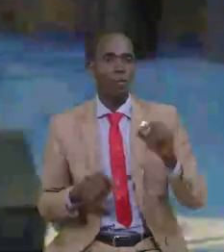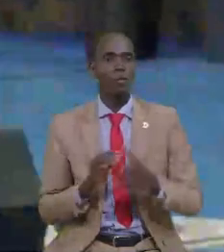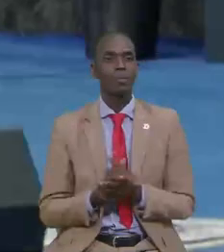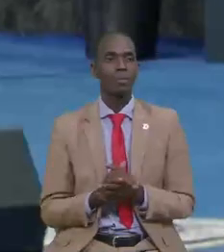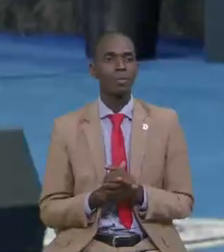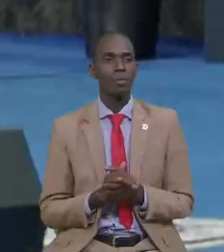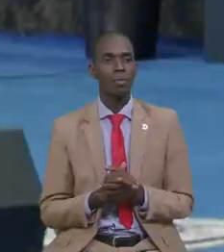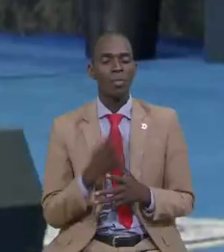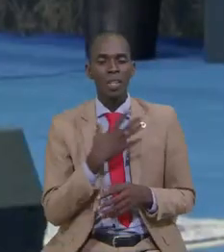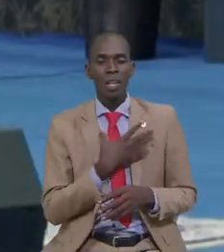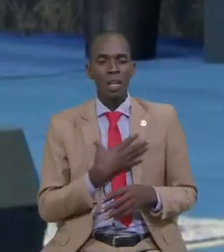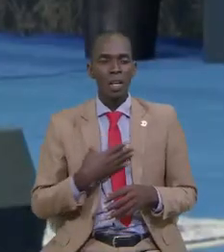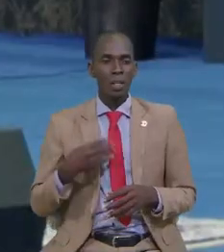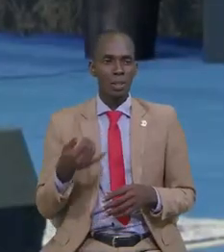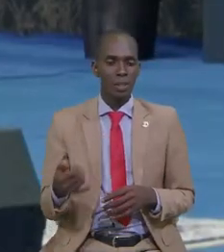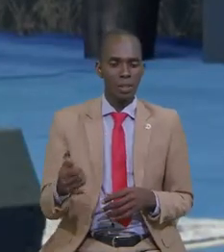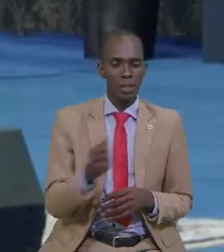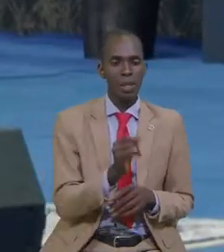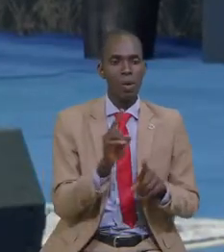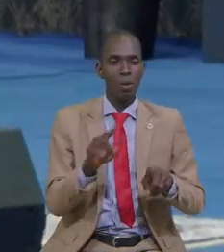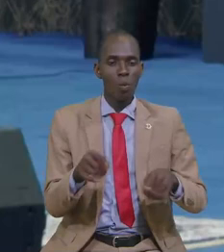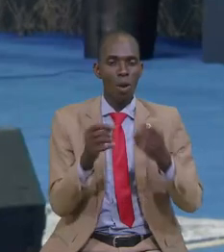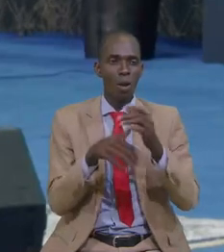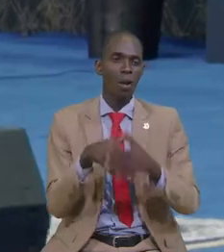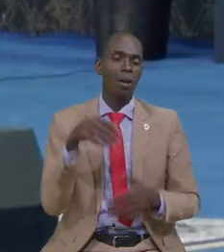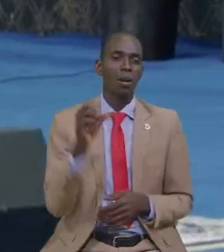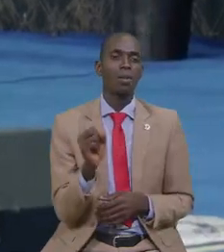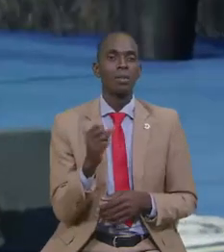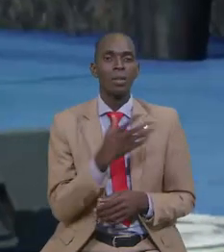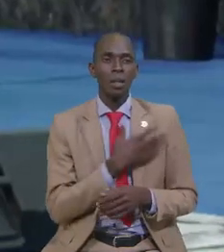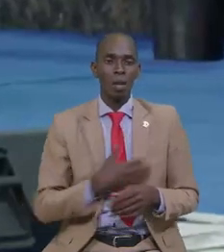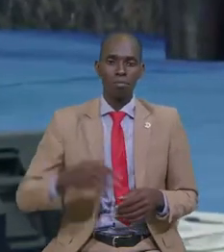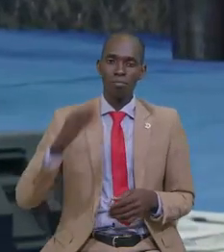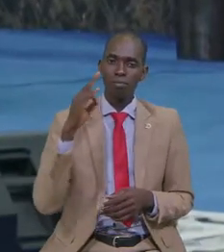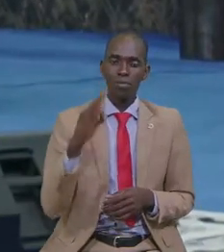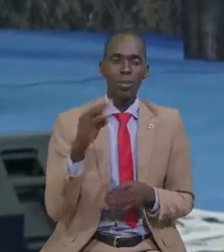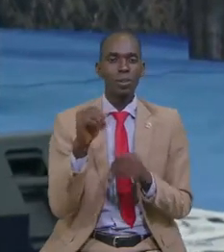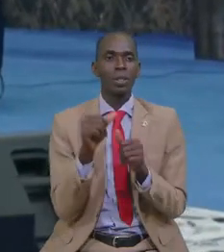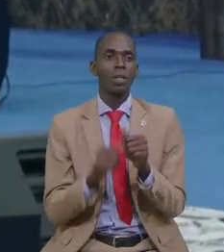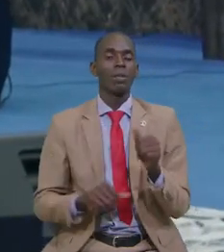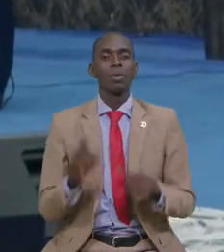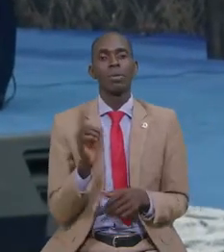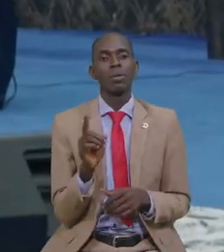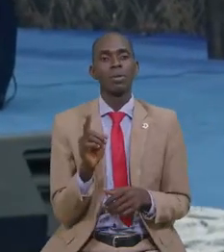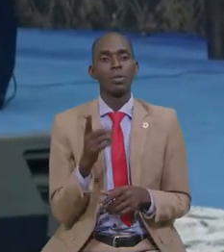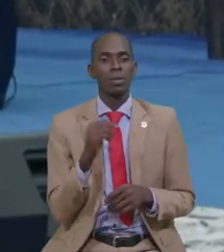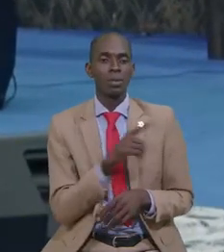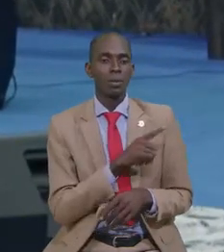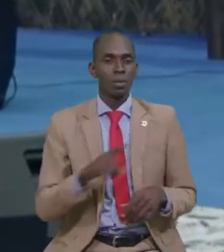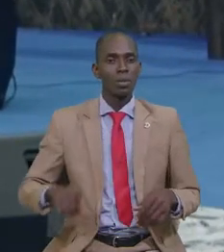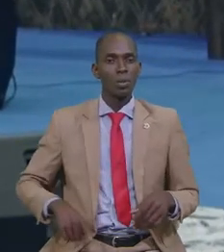faveur. Verset 20. Et il s'en allait prêcher